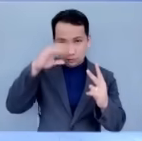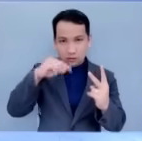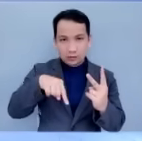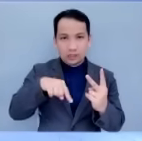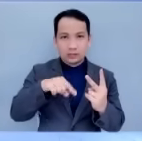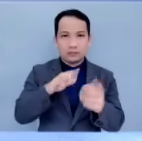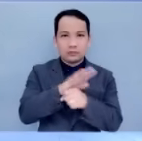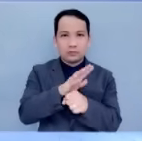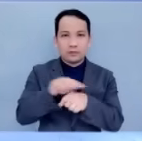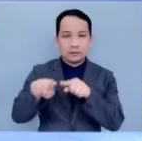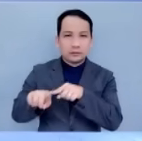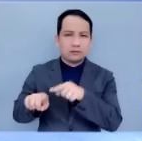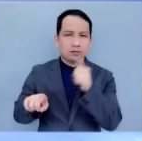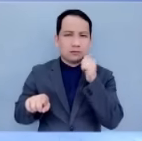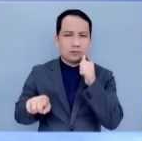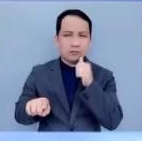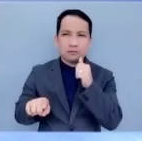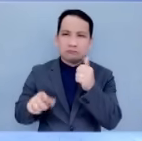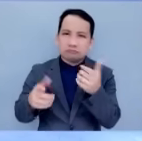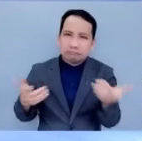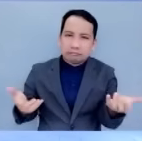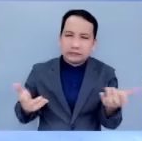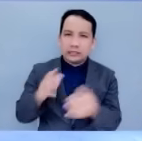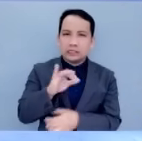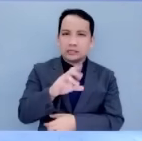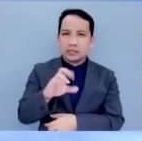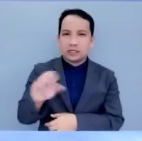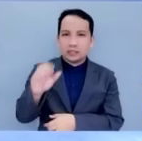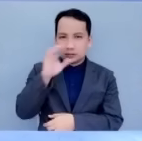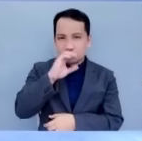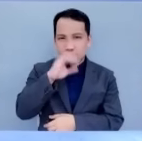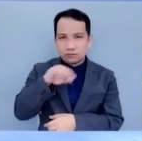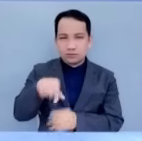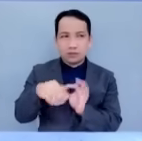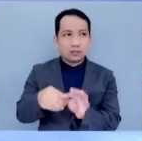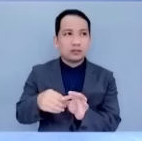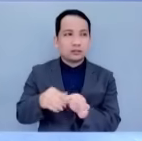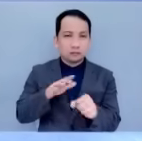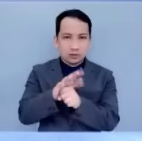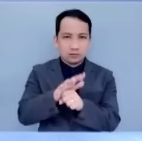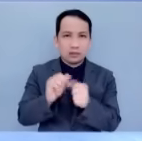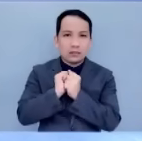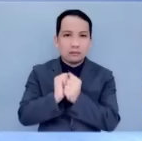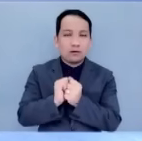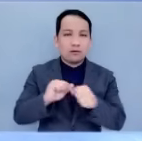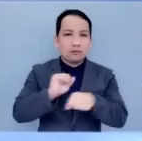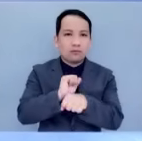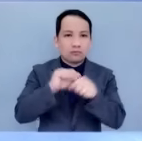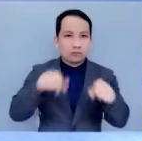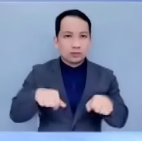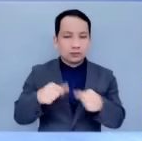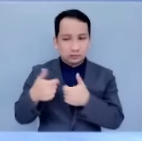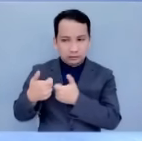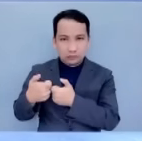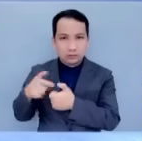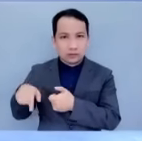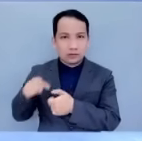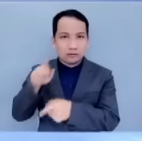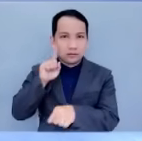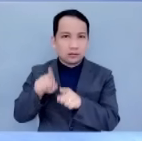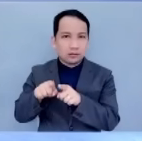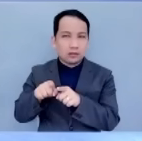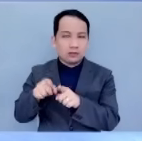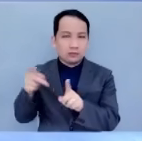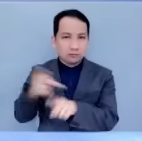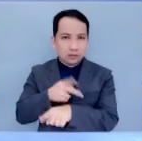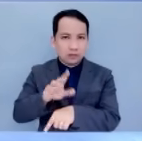gumahasa umano sa isang dalagita sa Karkar, Cebu. Ang mga suspect katrabaho pa raw ang nobyo ng biktima. Nasa Frontline ang